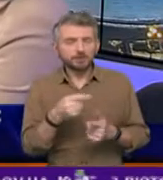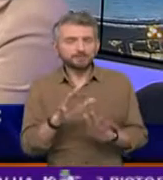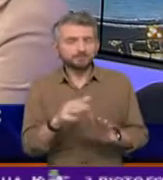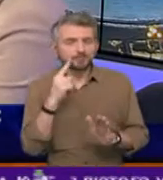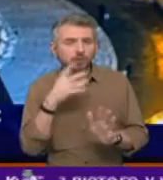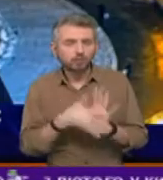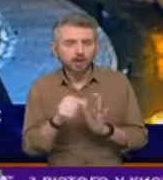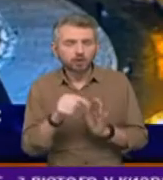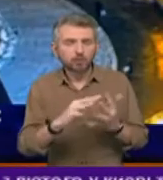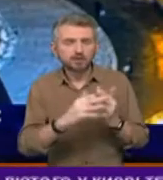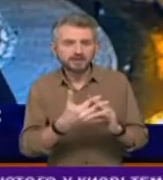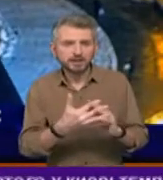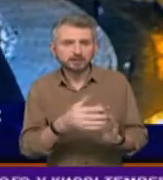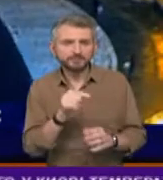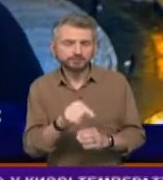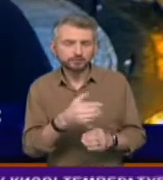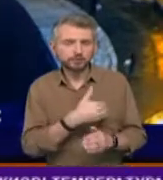для них